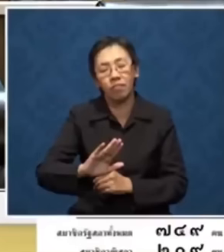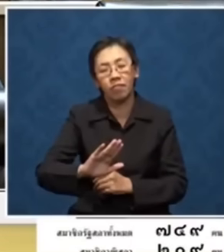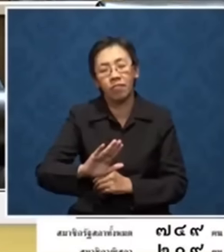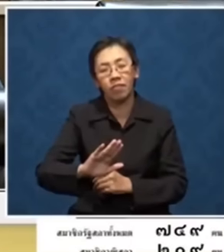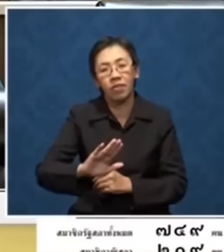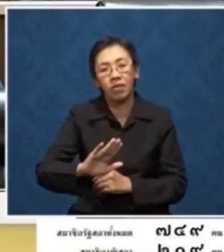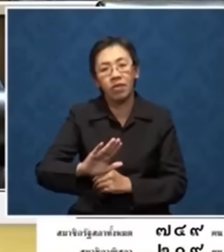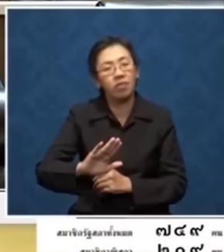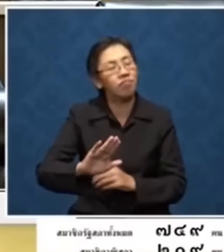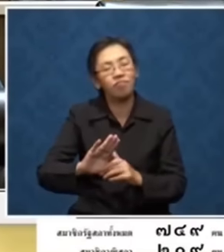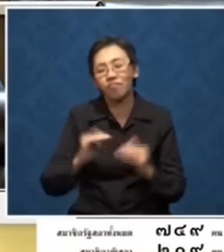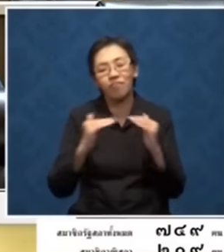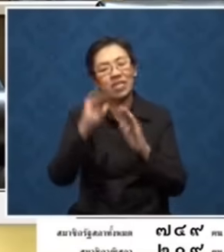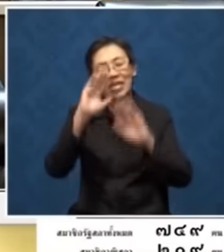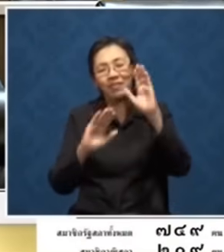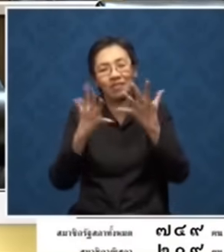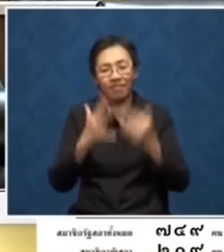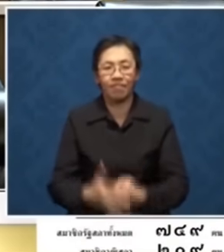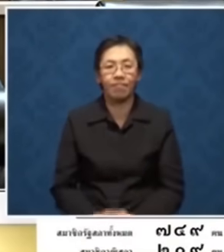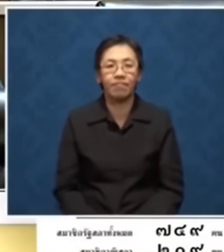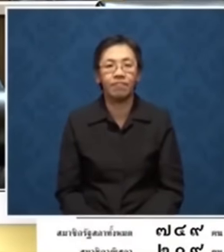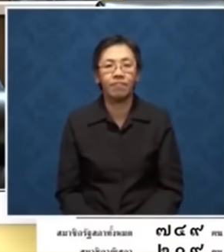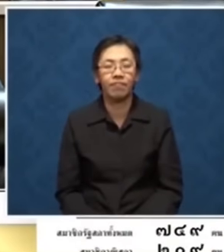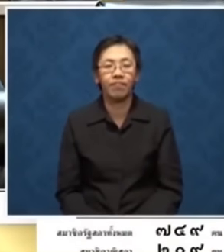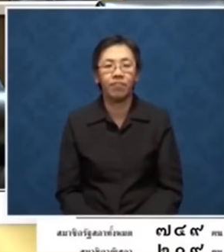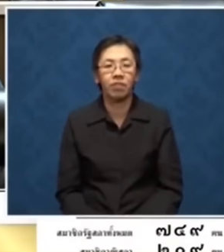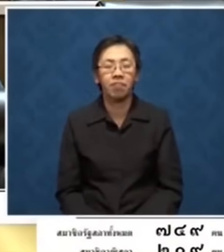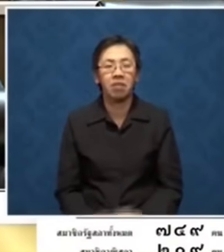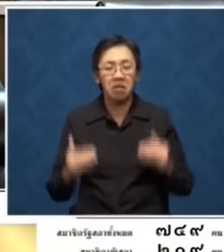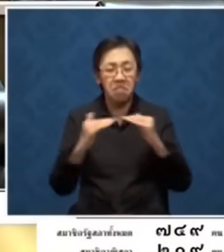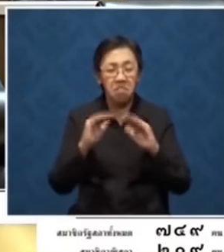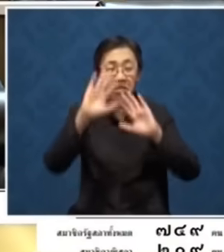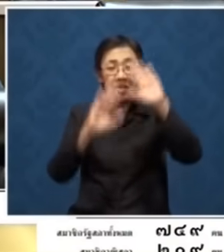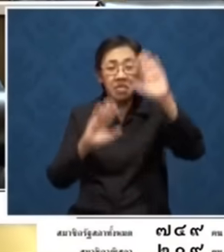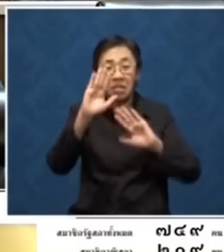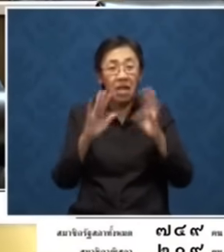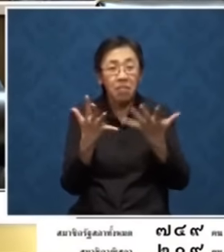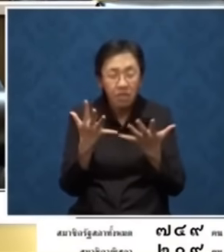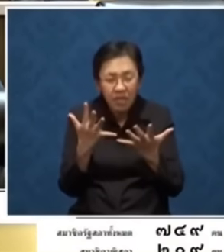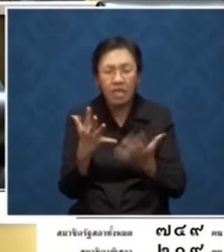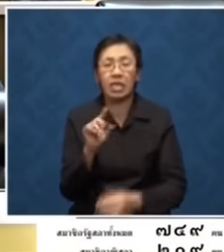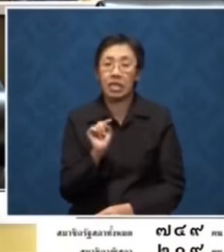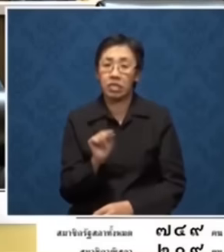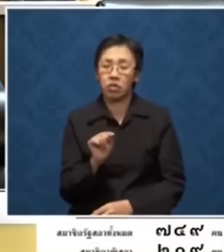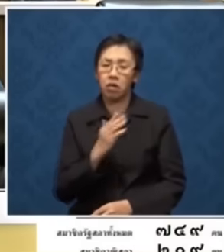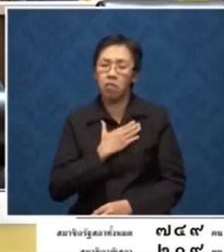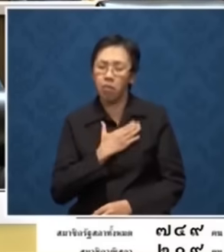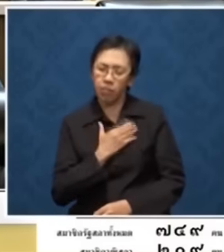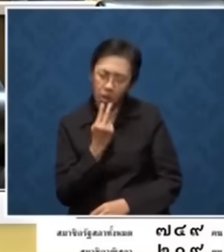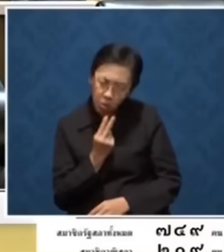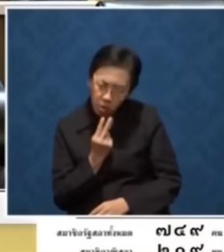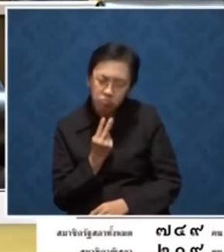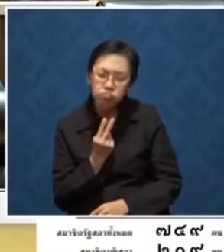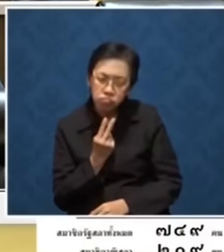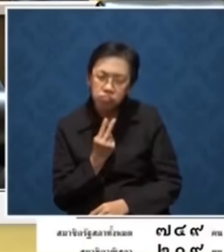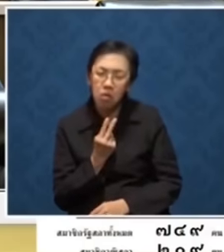ปแล้ว312เสียงก็จะเน้นว่าเรื่องของระบอบประชาธิปไตยคือไม่ใช่รวยกว่าอำนาจมากกว่าจะไปบังคับเขาแต่คือใช้หลักการหลักเกณฑ์ของเสียงส่วน